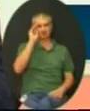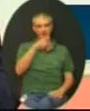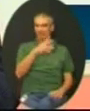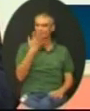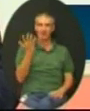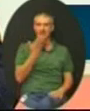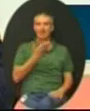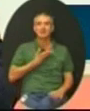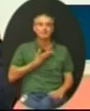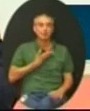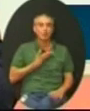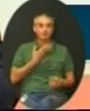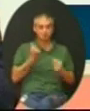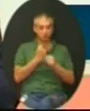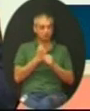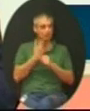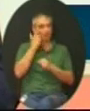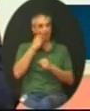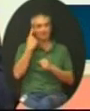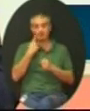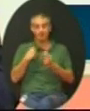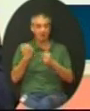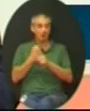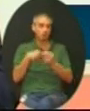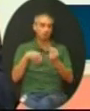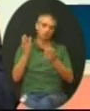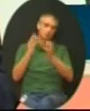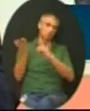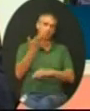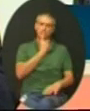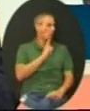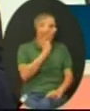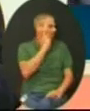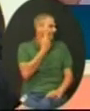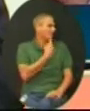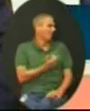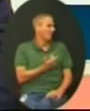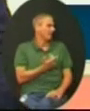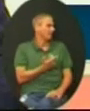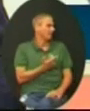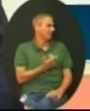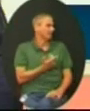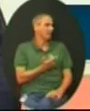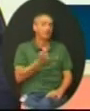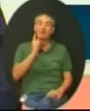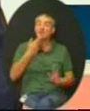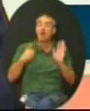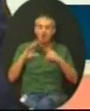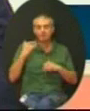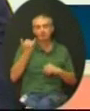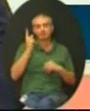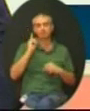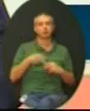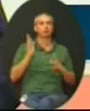איך השיגו אותו? אם מישהו עשה עבירה פלילית כדי להשיג אותו, תמיד אותו לדין. לא עבירה פלילית. אבל רוב הוא רוב, ותמיד